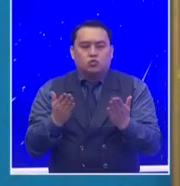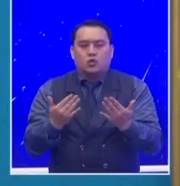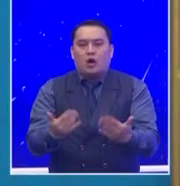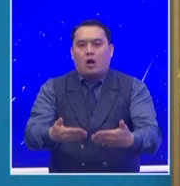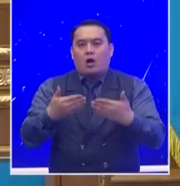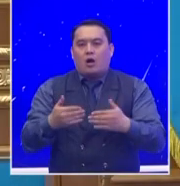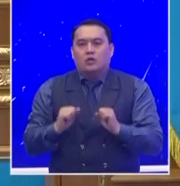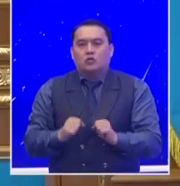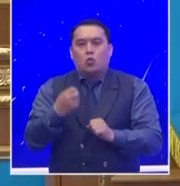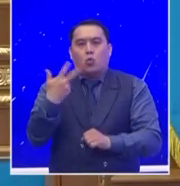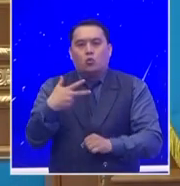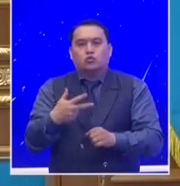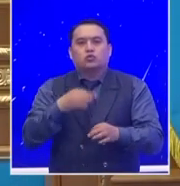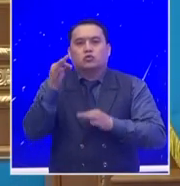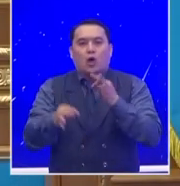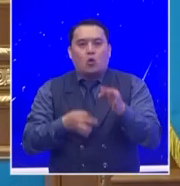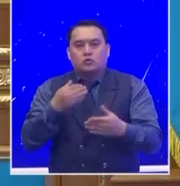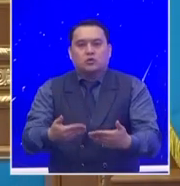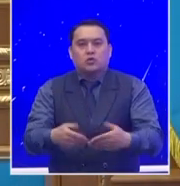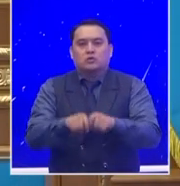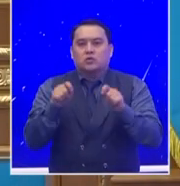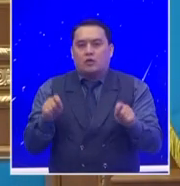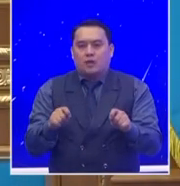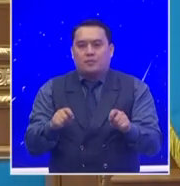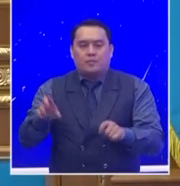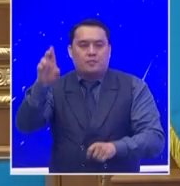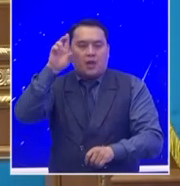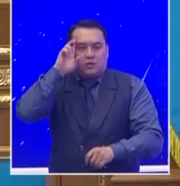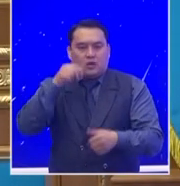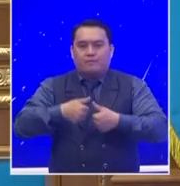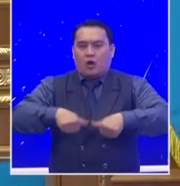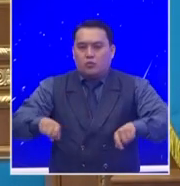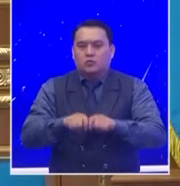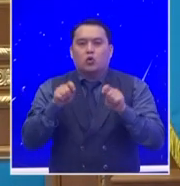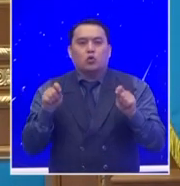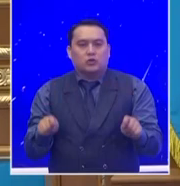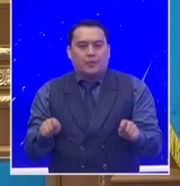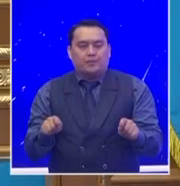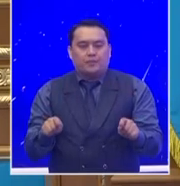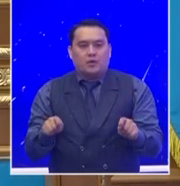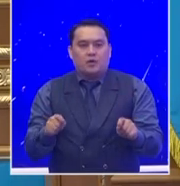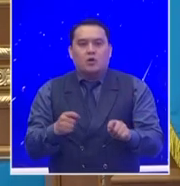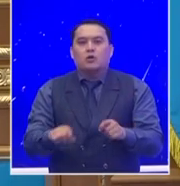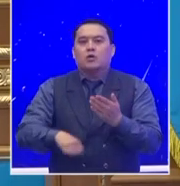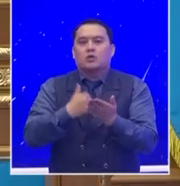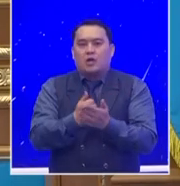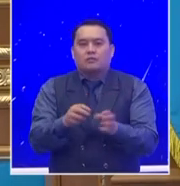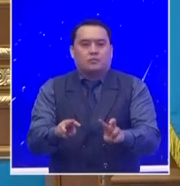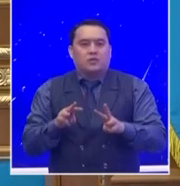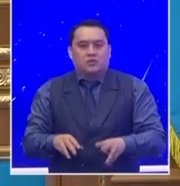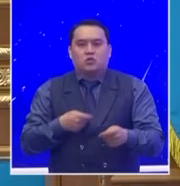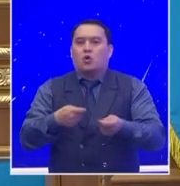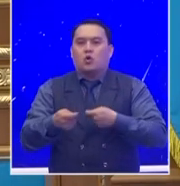тәулікке созылады. Президент жанынан мемлекеттік комиссия құрылды. Оны премьер-министр